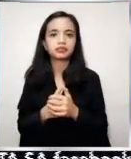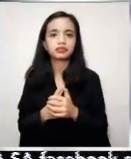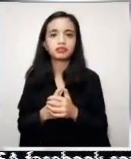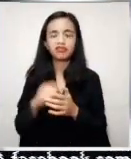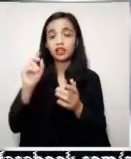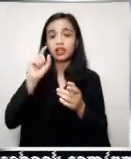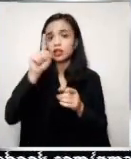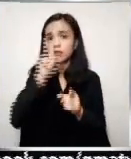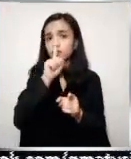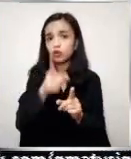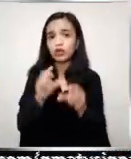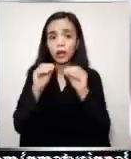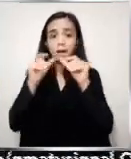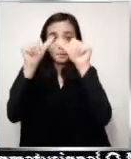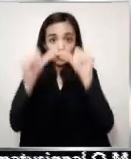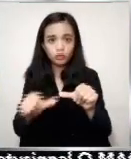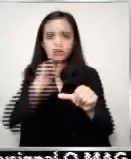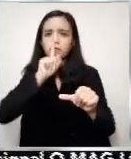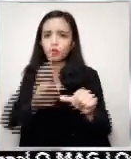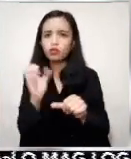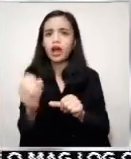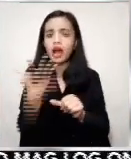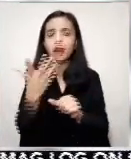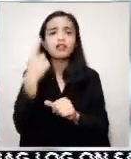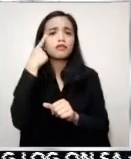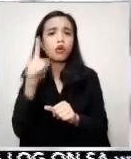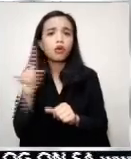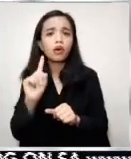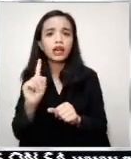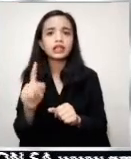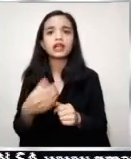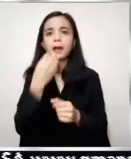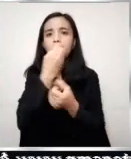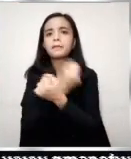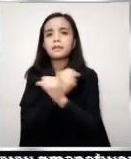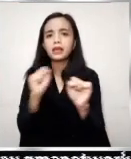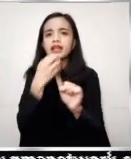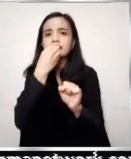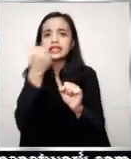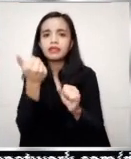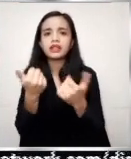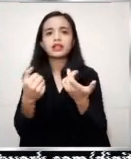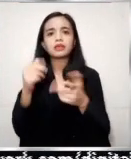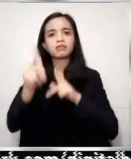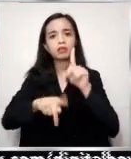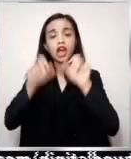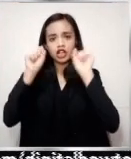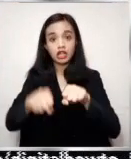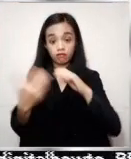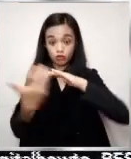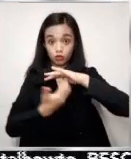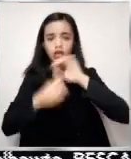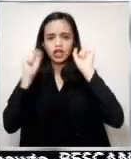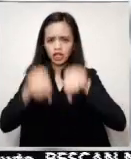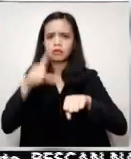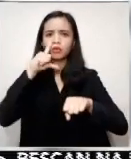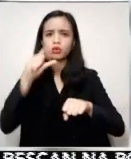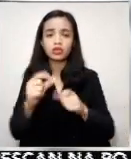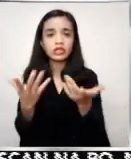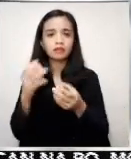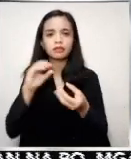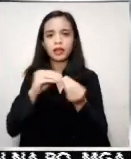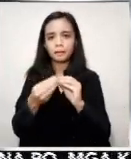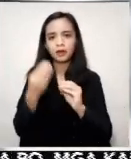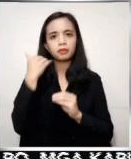sa mga produkto ay para raw sa kabutihan ng mga mamimili. Pwedeng magsumbong ang consumer sa DTI hotline. Meron